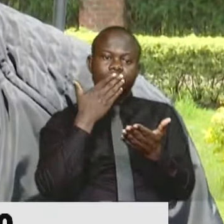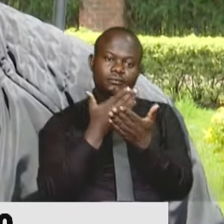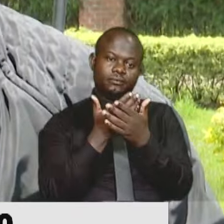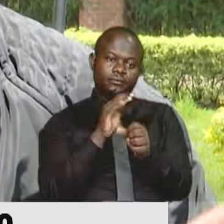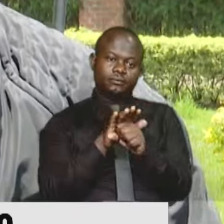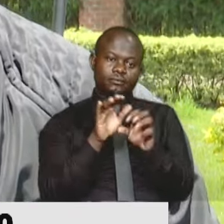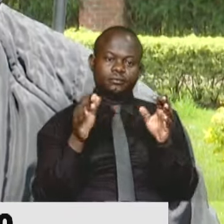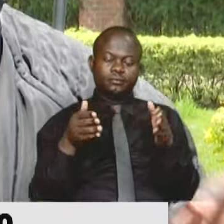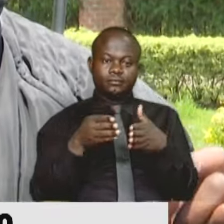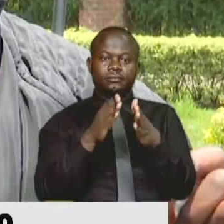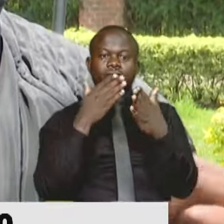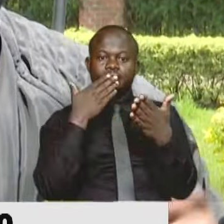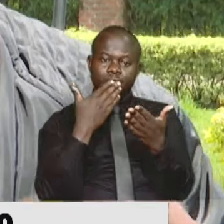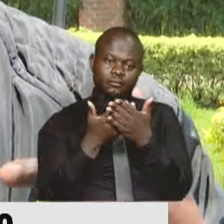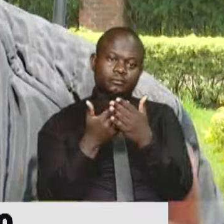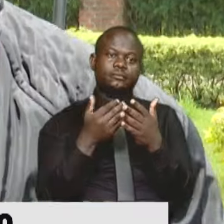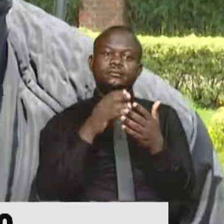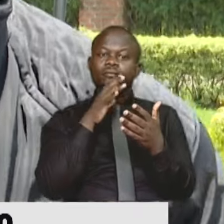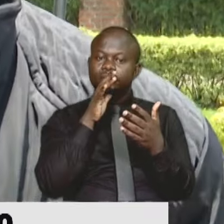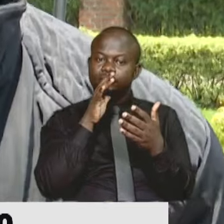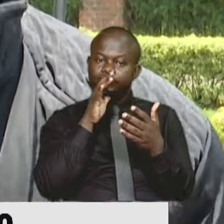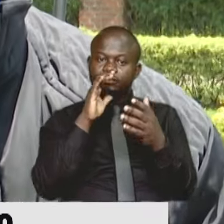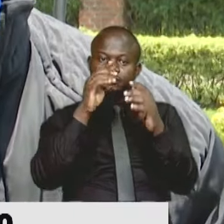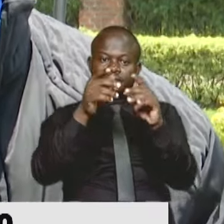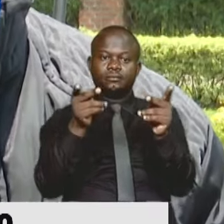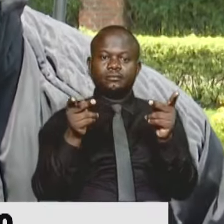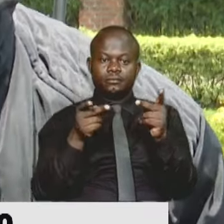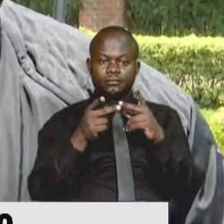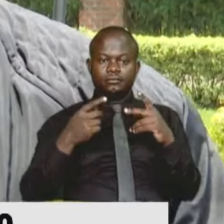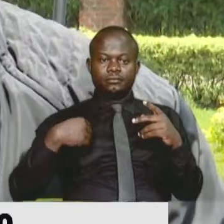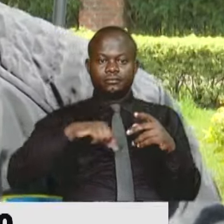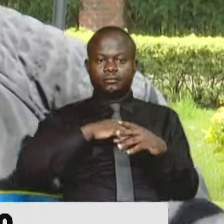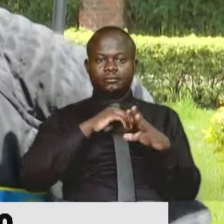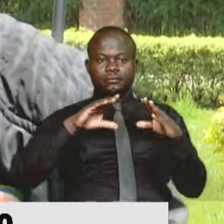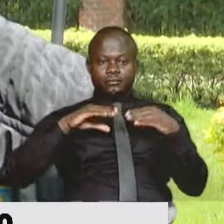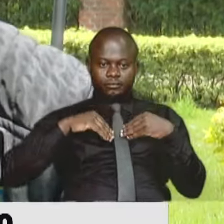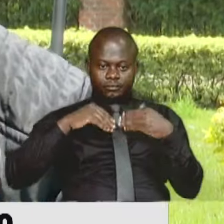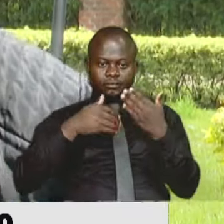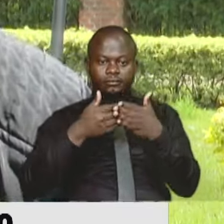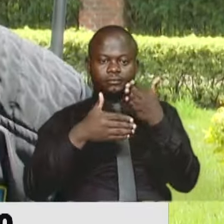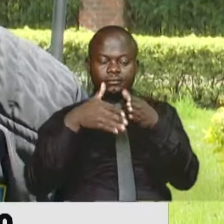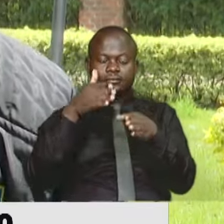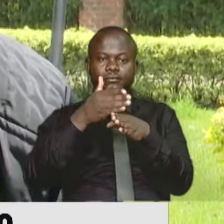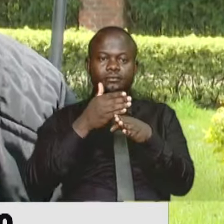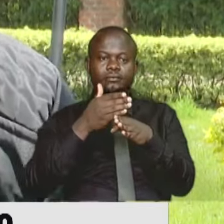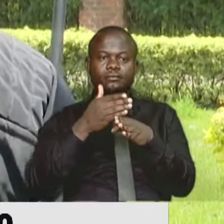nziza, turacyarindiye ko bigera aho twemererwa kuhubaka gazebo